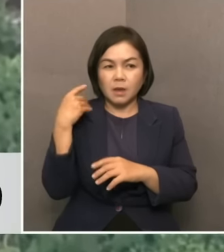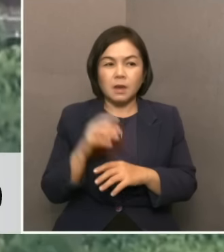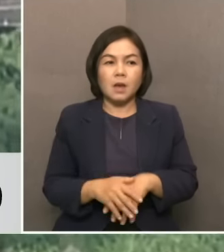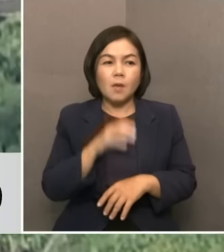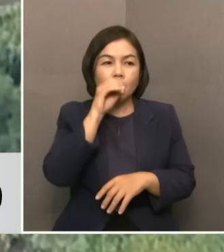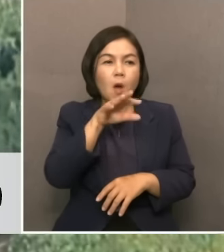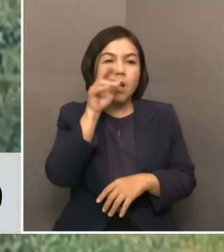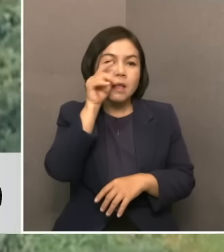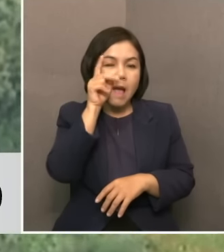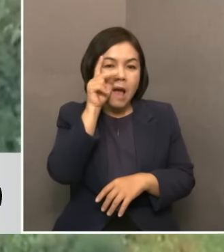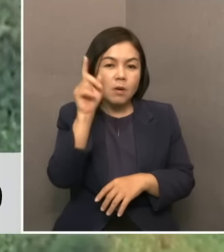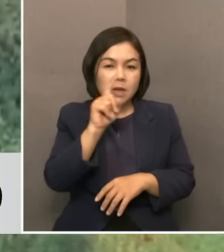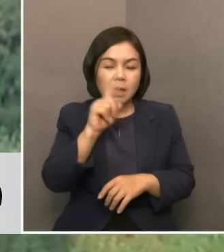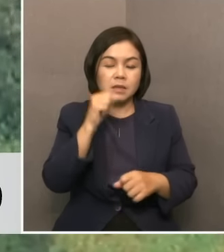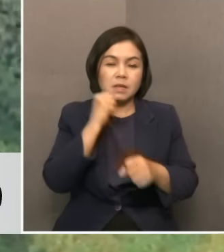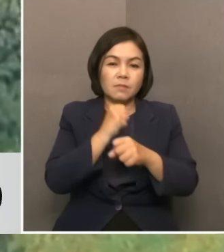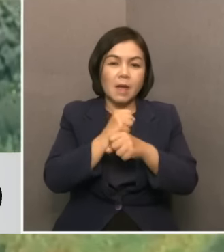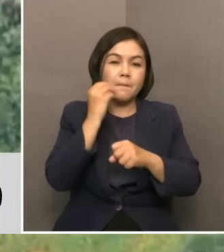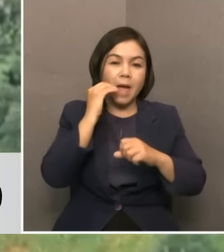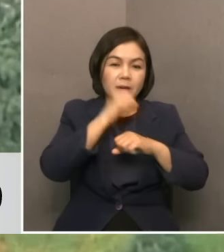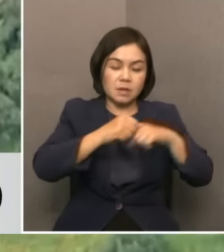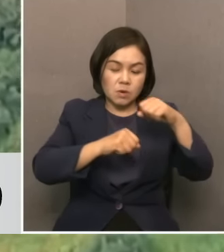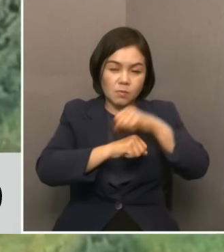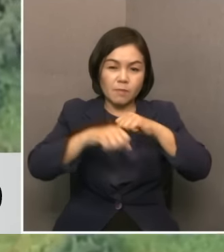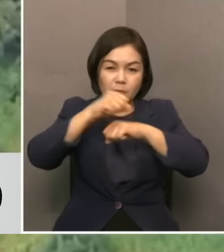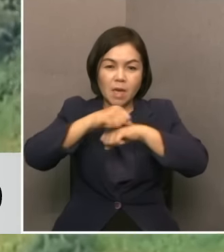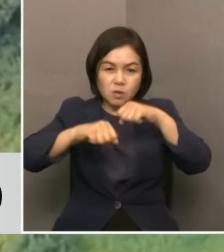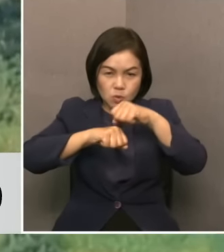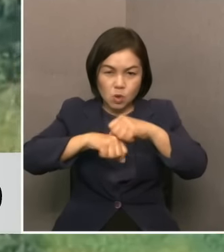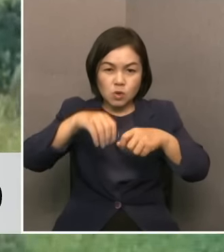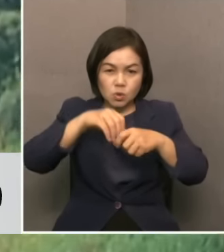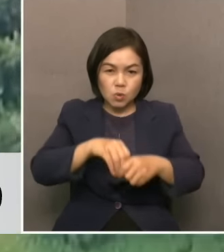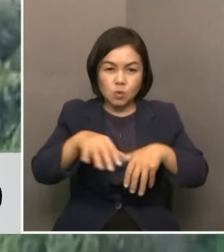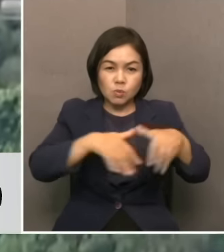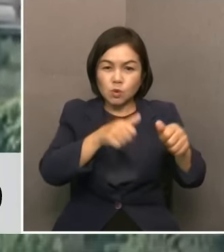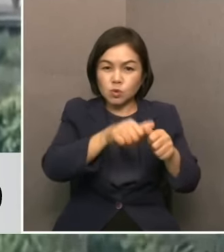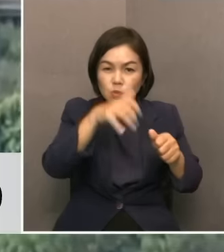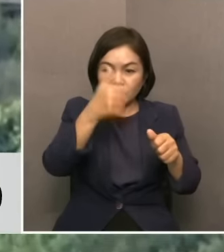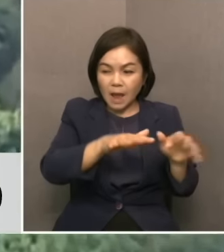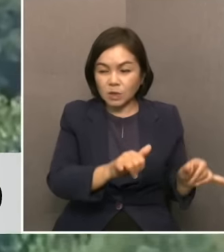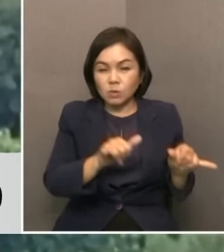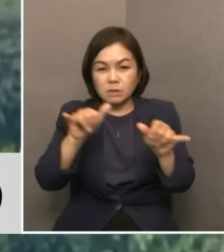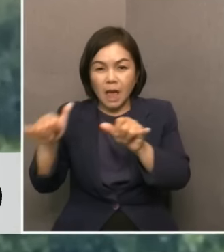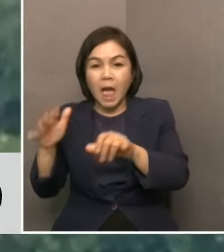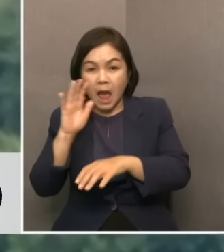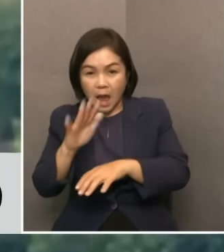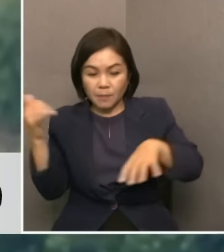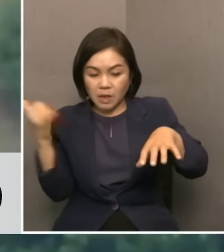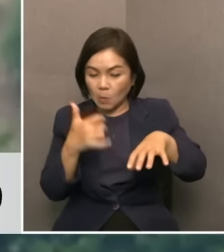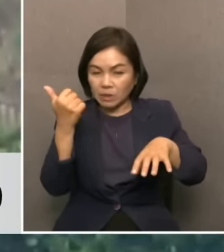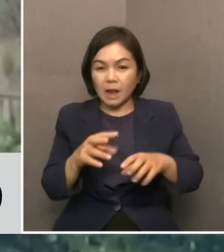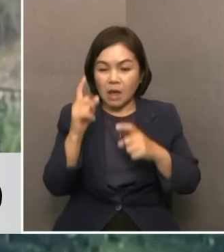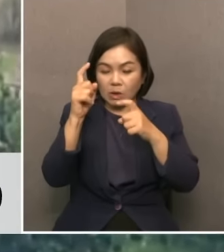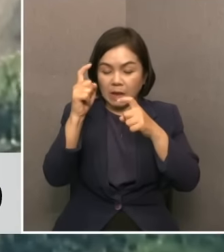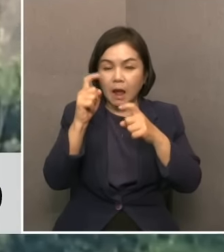ของสื่อท้องถิ่นระบุว่าแม้โครงสร้างของบ้านจะยังคงสภาพเดิมแต่ว่าประชาชนก็ได้รับคำแนะนำให้อพยพนะคะห้ามเข้าไปอยู่อาศัยแล้วโด